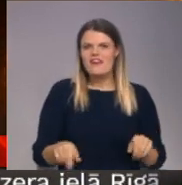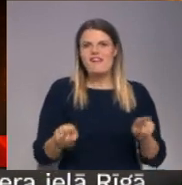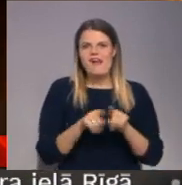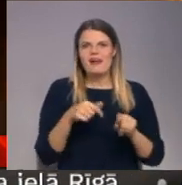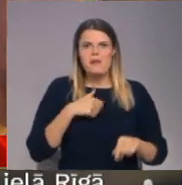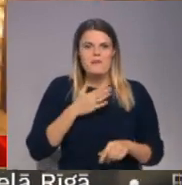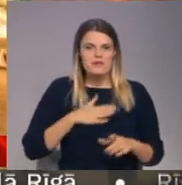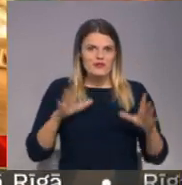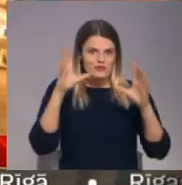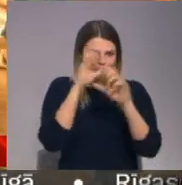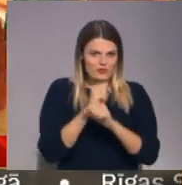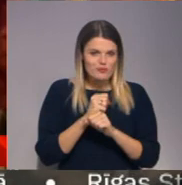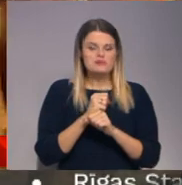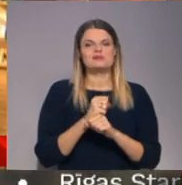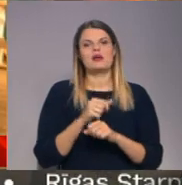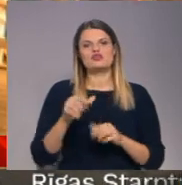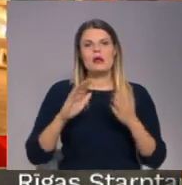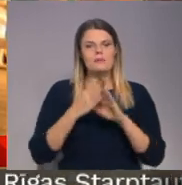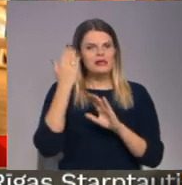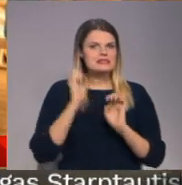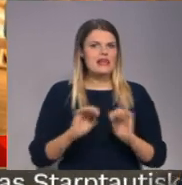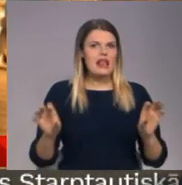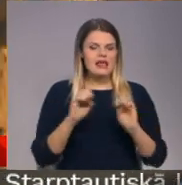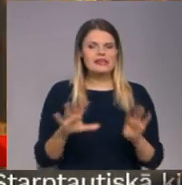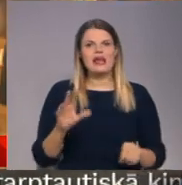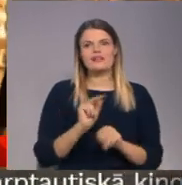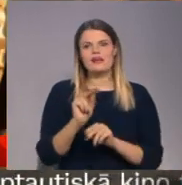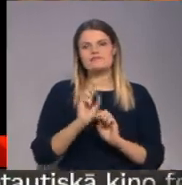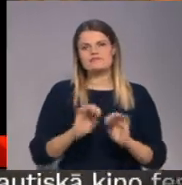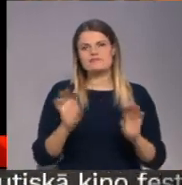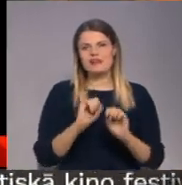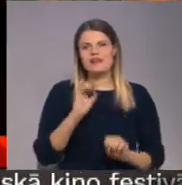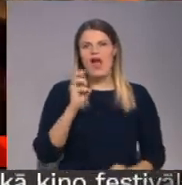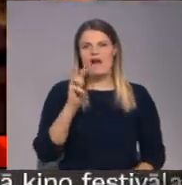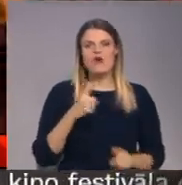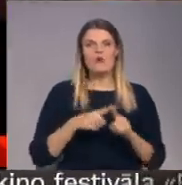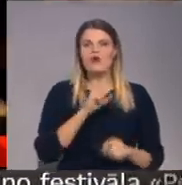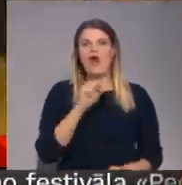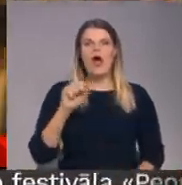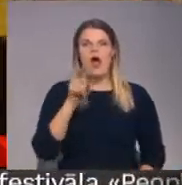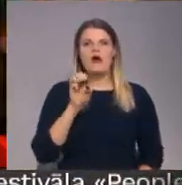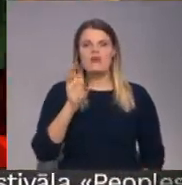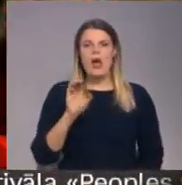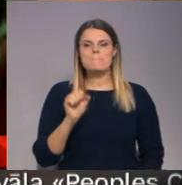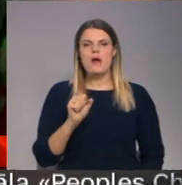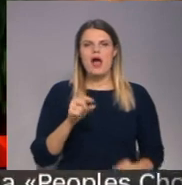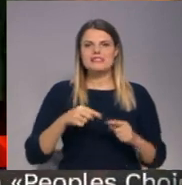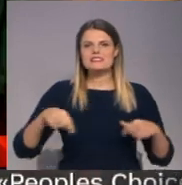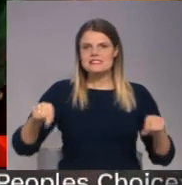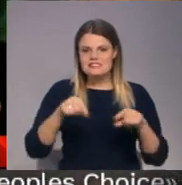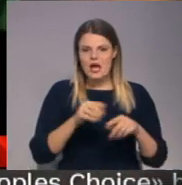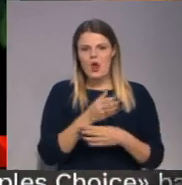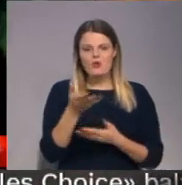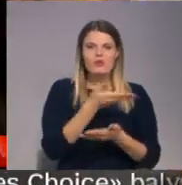būt tumsā. Prēļu pils leģendas izskanēja Ievas un Ādamas salā, kur pasākuma dalībnieki dalījās iespaidos par